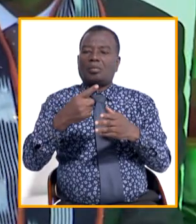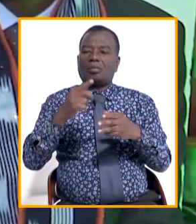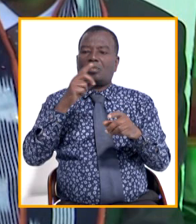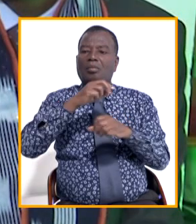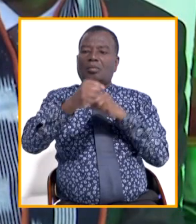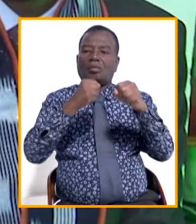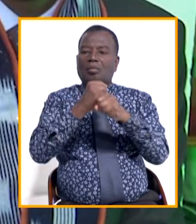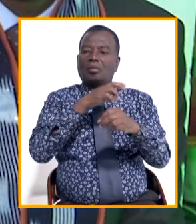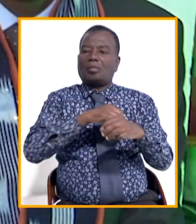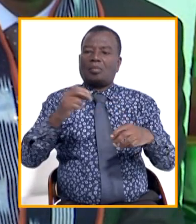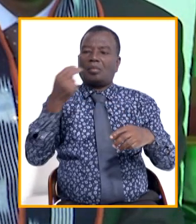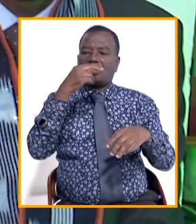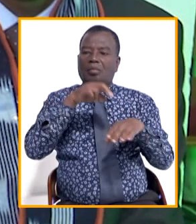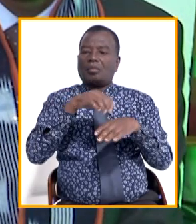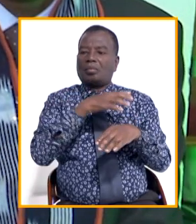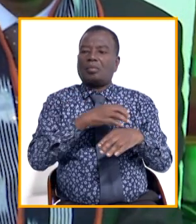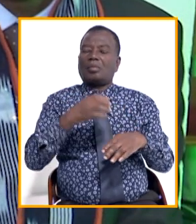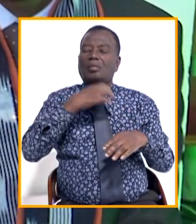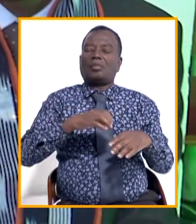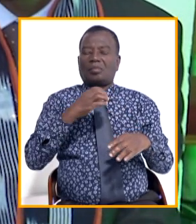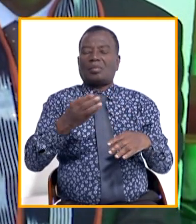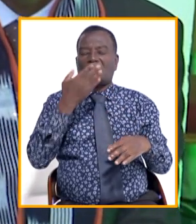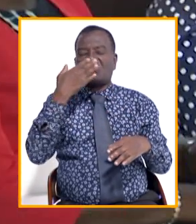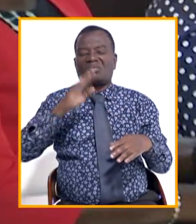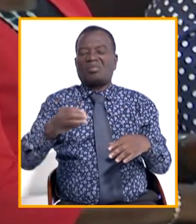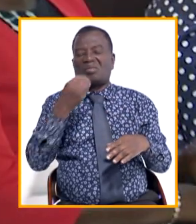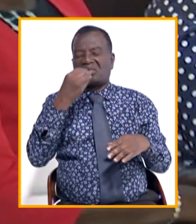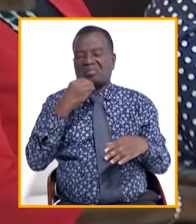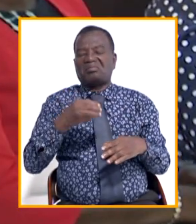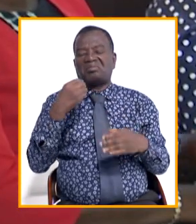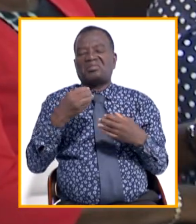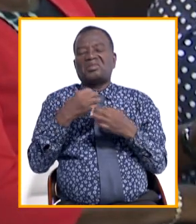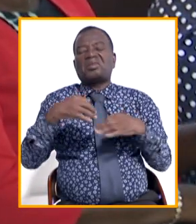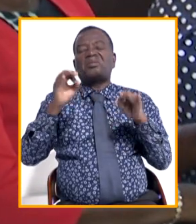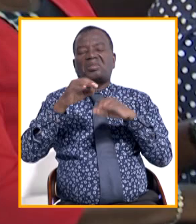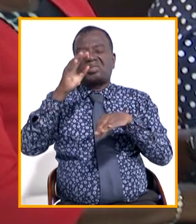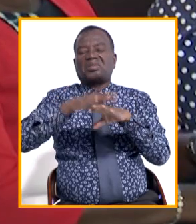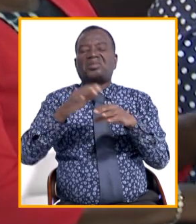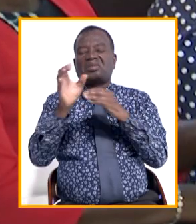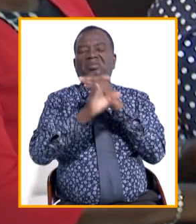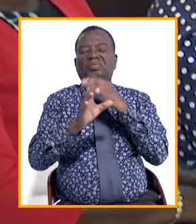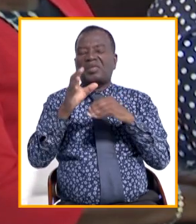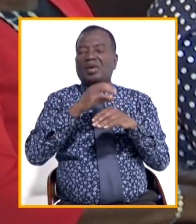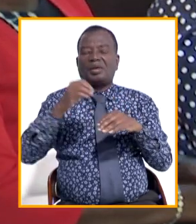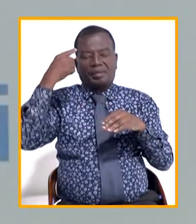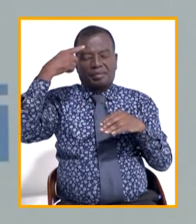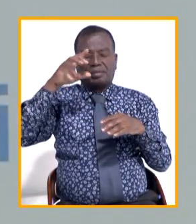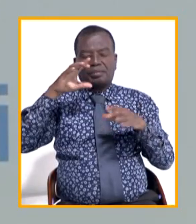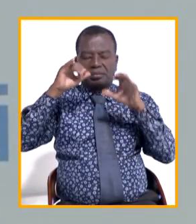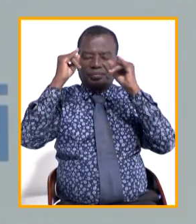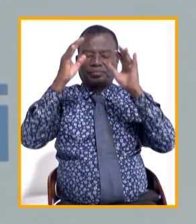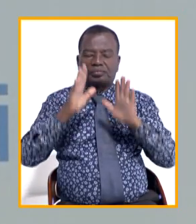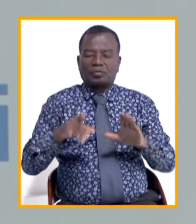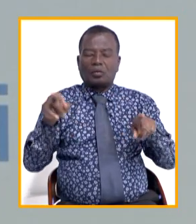faim et la malnutrition gagnent du terrain aujourd'hui sur le continent africain. Pour le chef de l'État ivoirien, comme l'a souligné